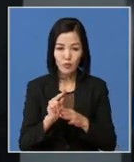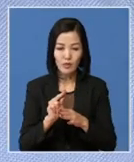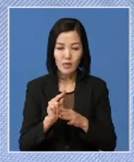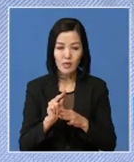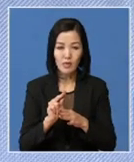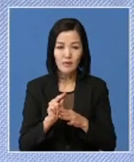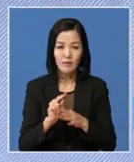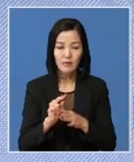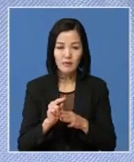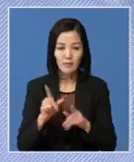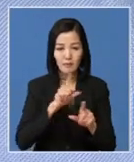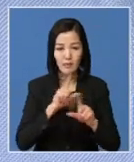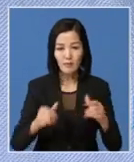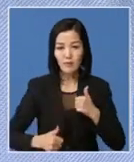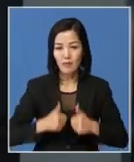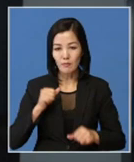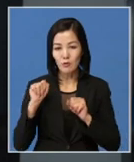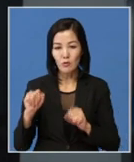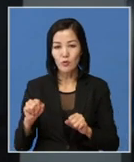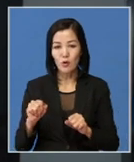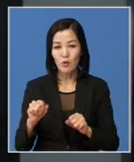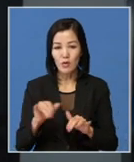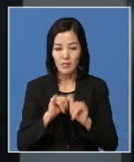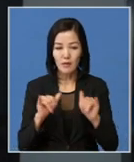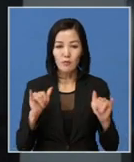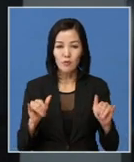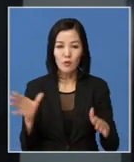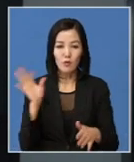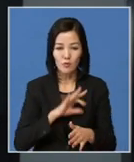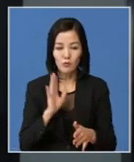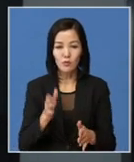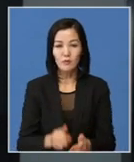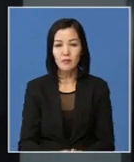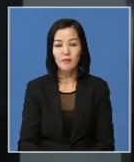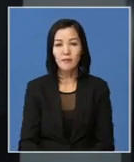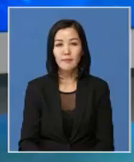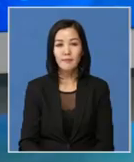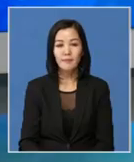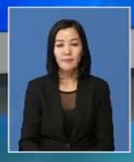қорғауға, мектептің дәстүрлерін арғартайын дамытуға үлес қосамыз.